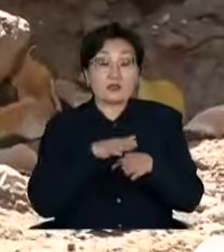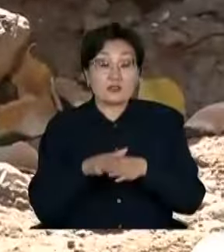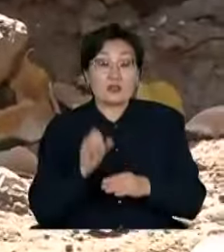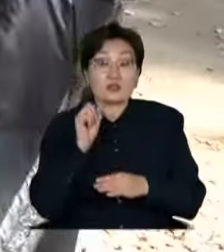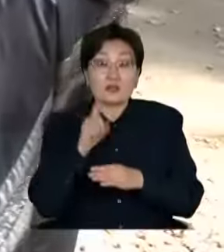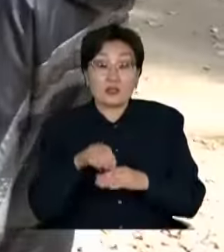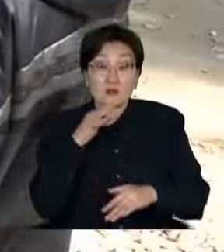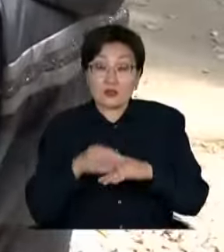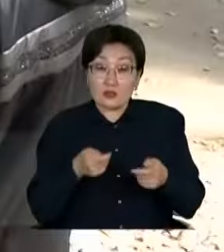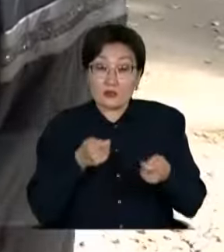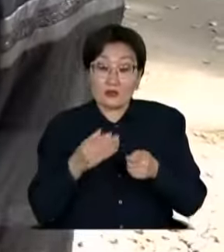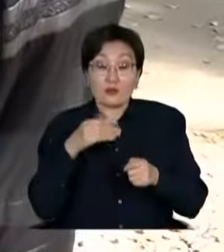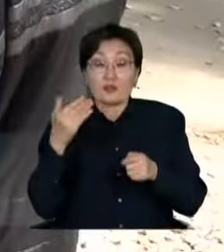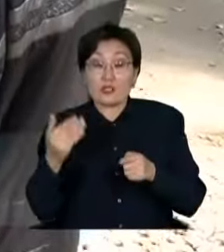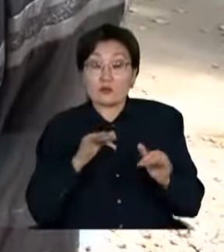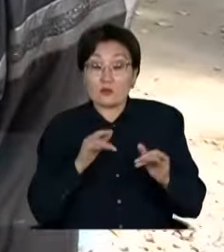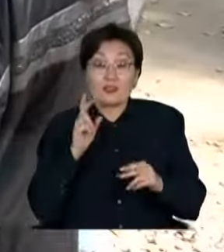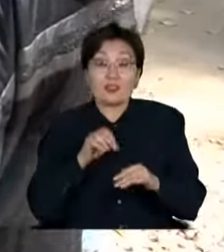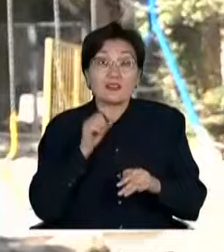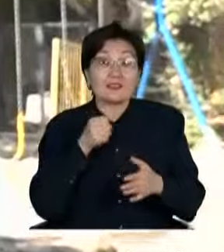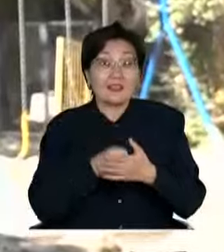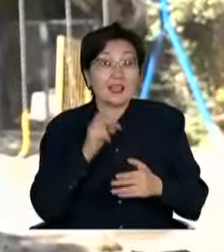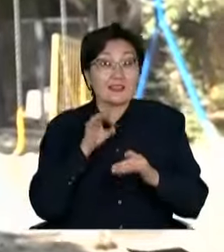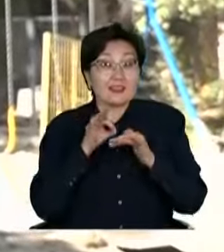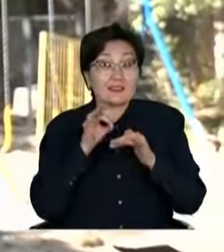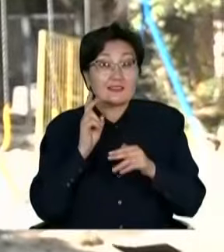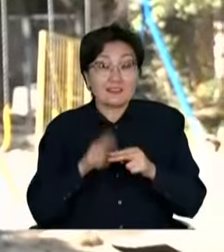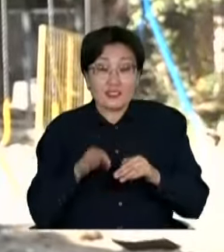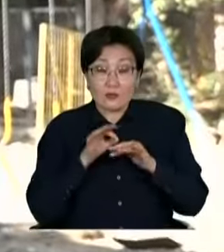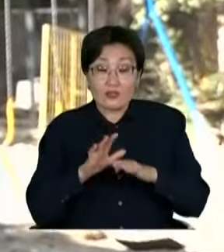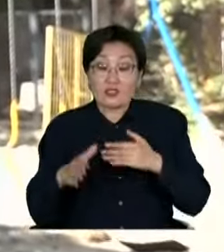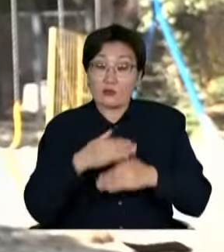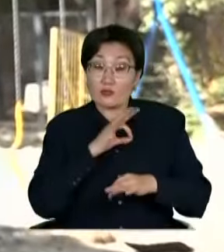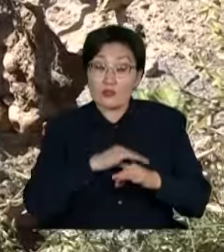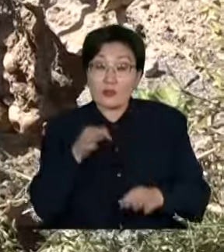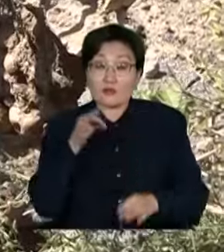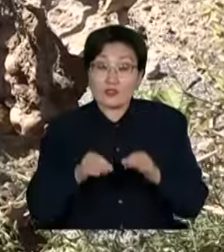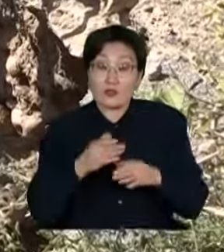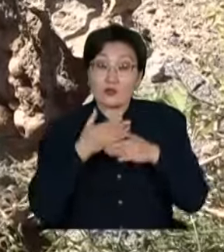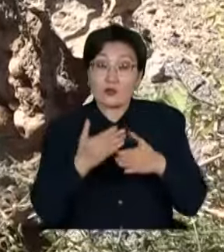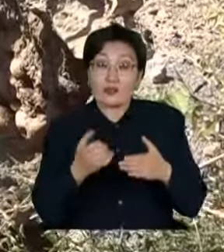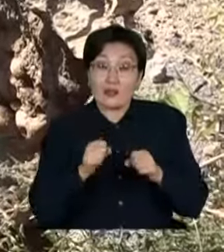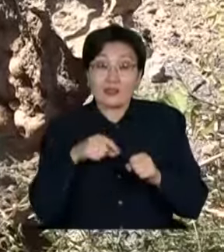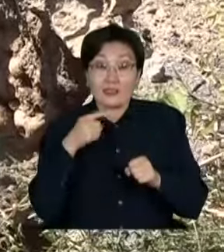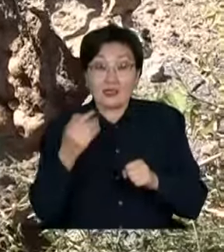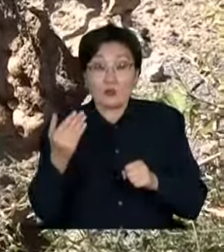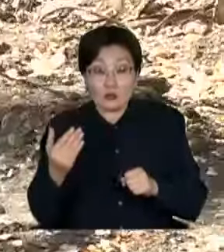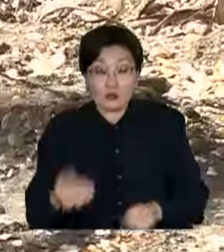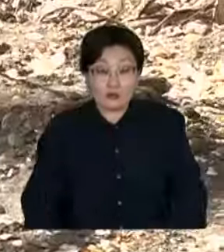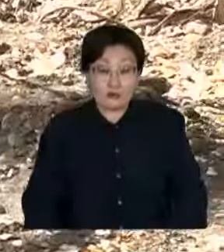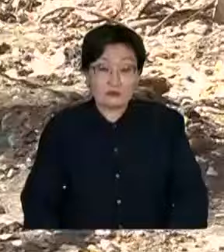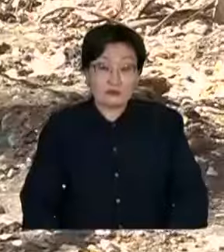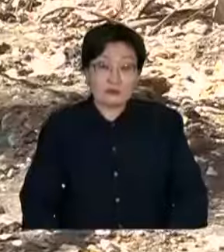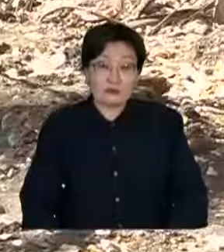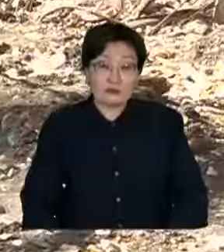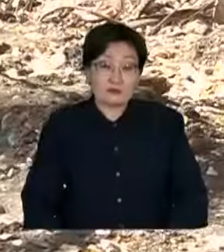пәрмен берген жауаптылар өз тарапынан істі аяғына жеткізбегендерге шара қолданылатынын соттың көмегіне жүгінетіндерін айтып отыр. Рүстем Айткарым,